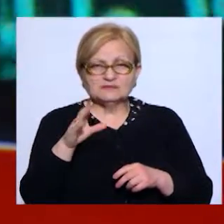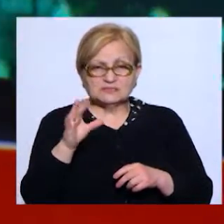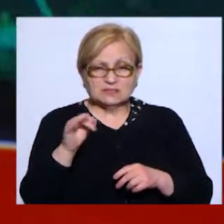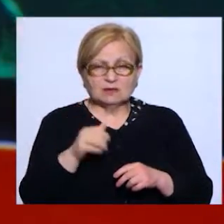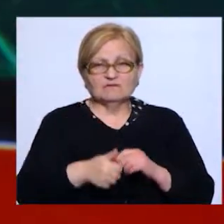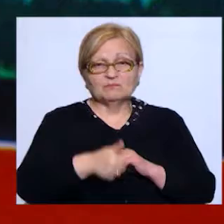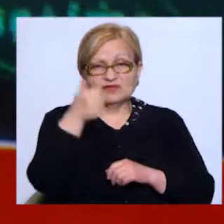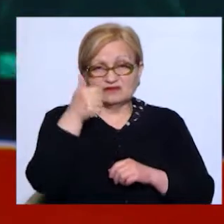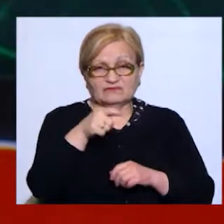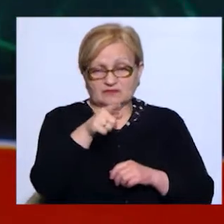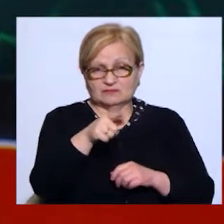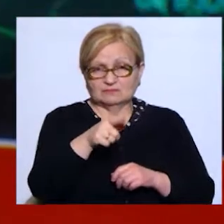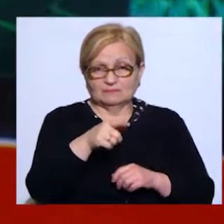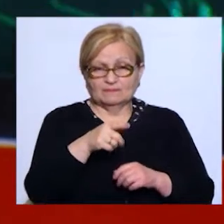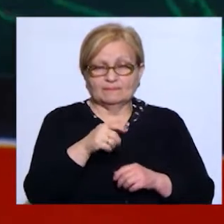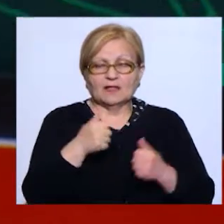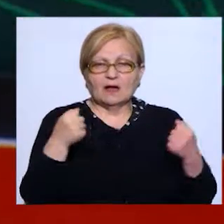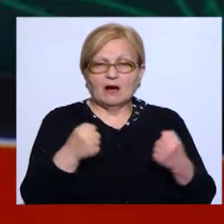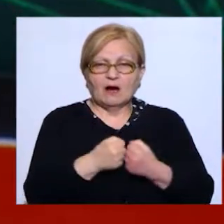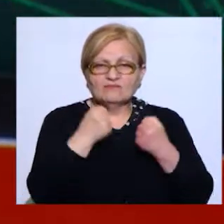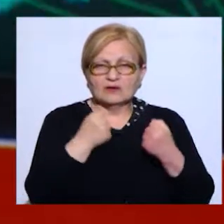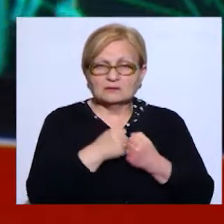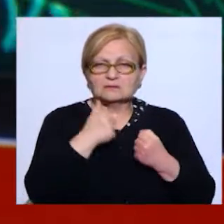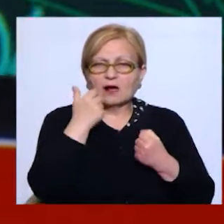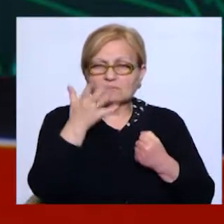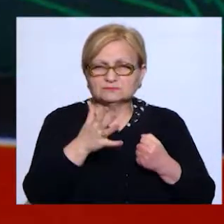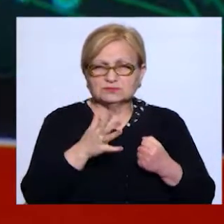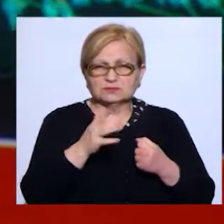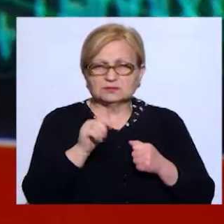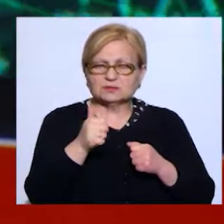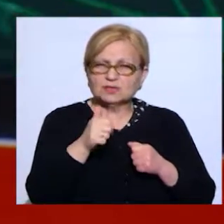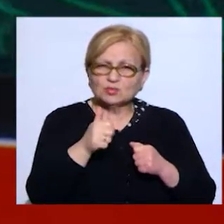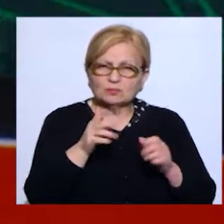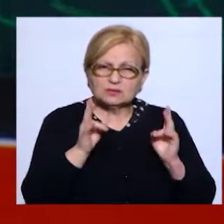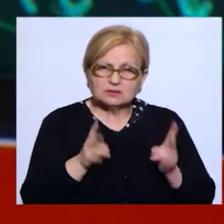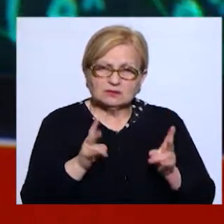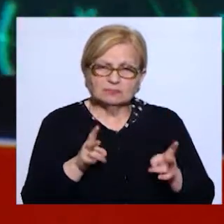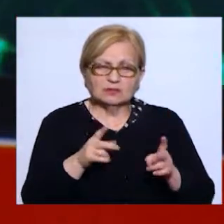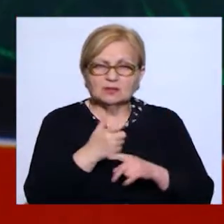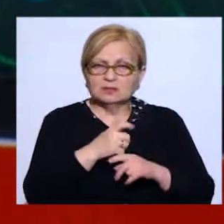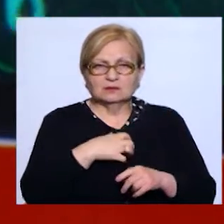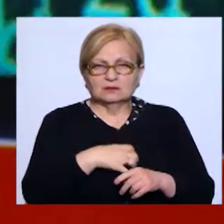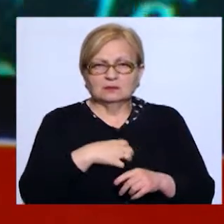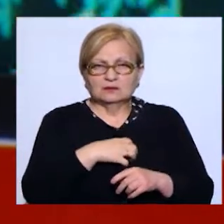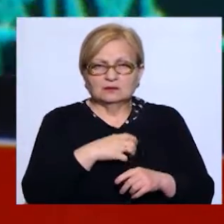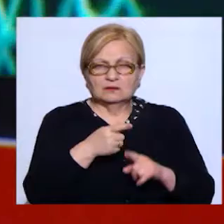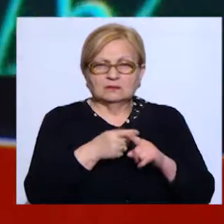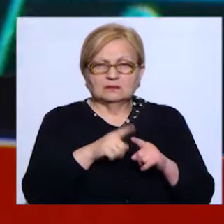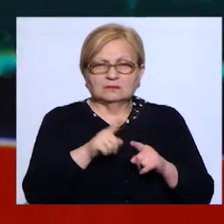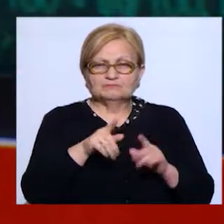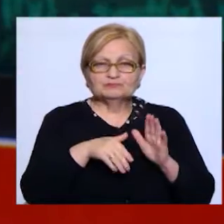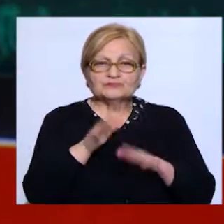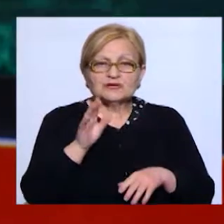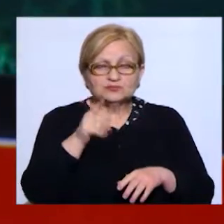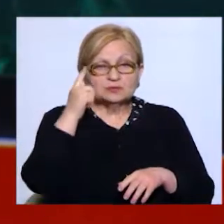პირველი ვთქვათ, მე მინდა ნახე დავადგინო ავარიები, რამდენი ავარია, როგორ ხდება, ხო? ეს ძალიან მნიშვნელოვანია. ამისათვის რა ჯობია